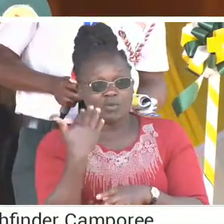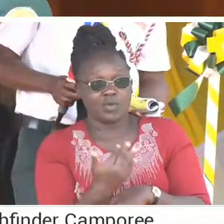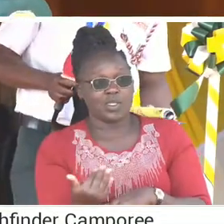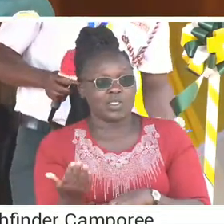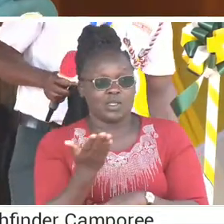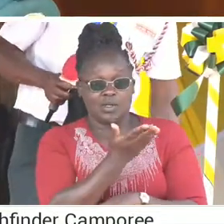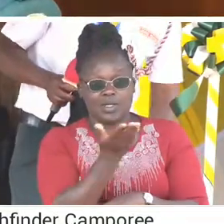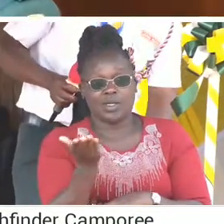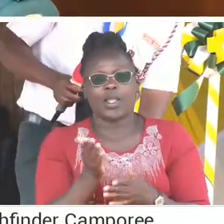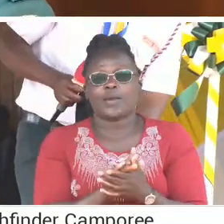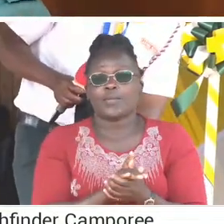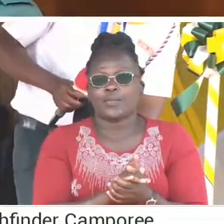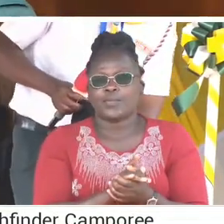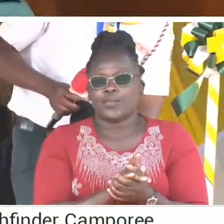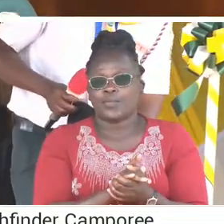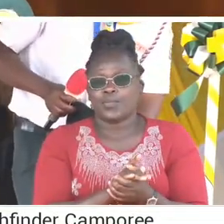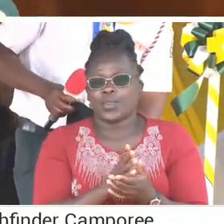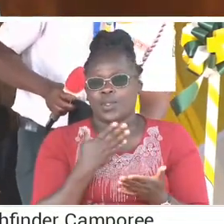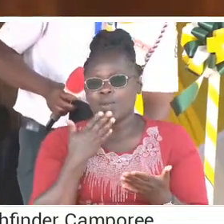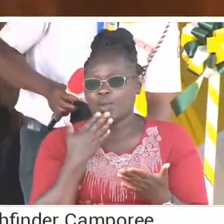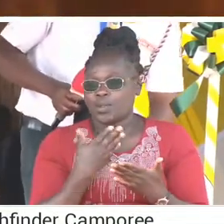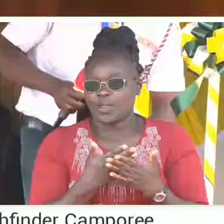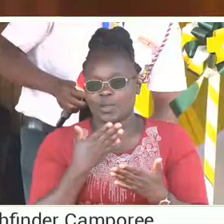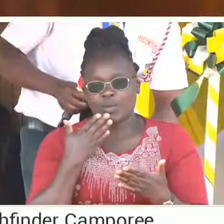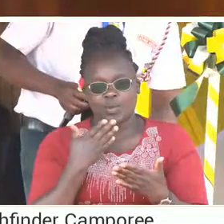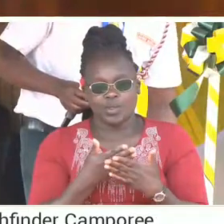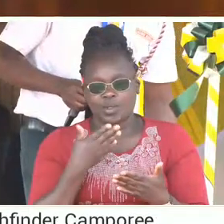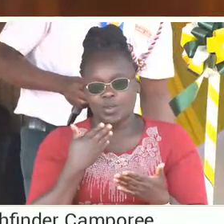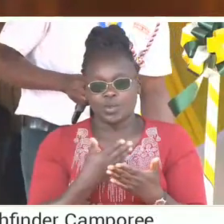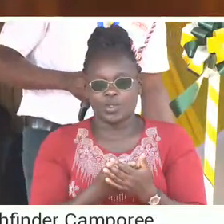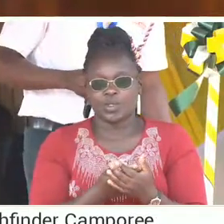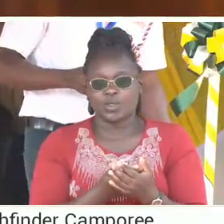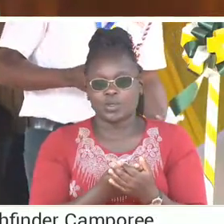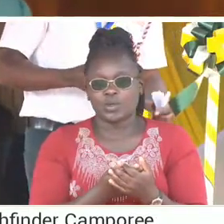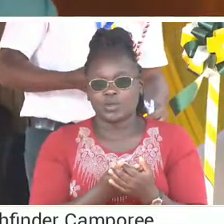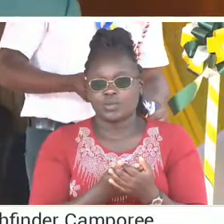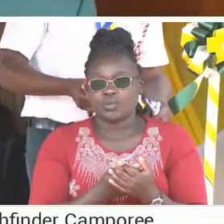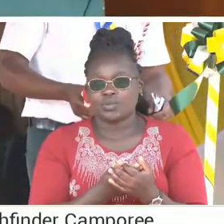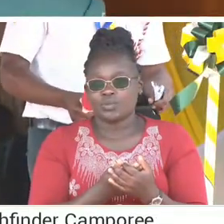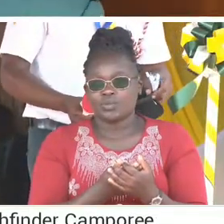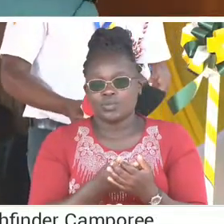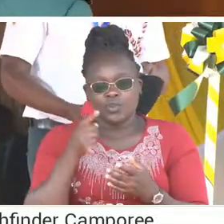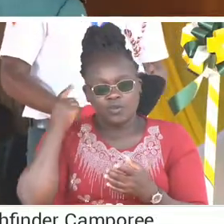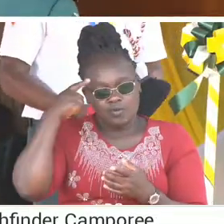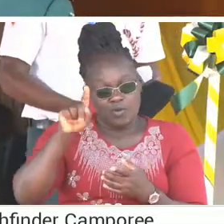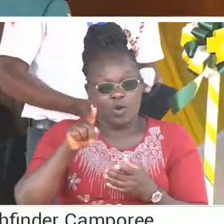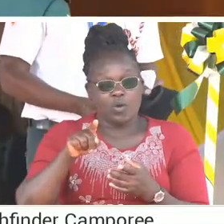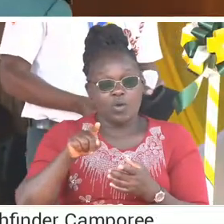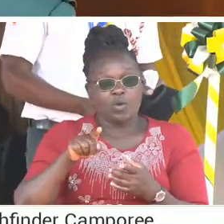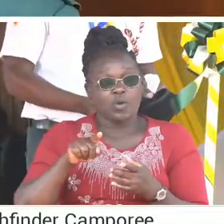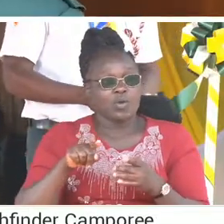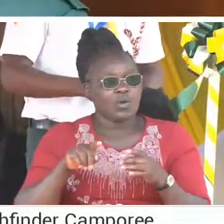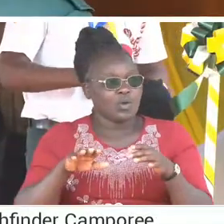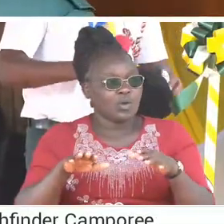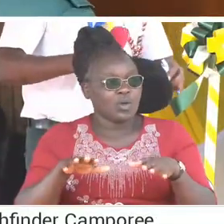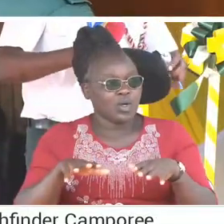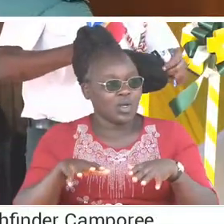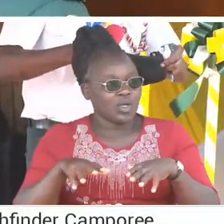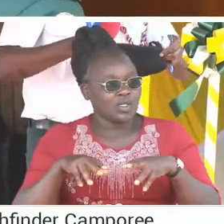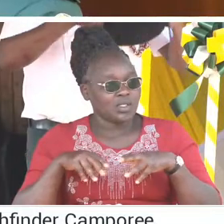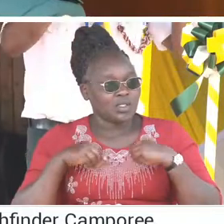Adventurers hao. Tunashukuru sana kwa sababu mlikubali ku